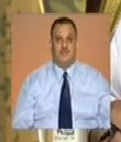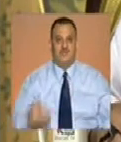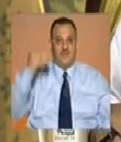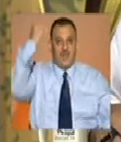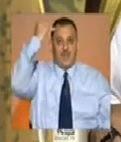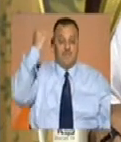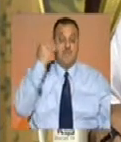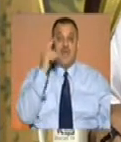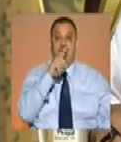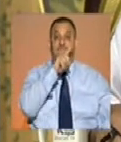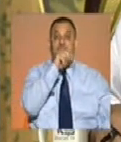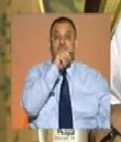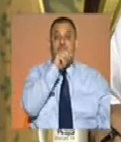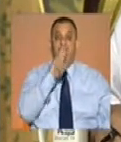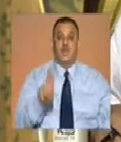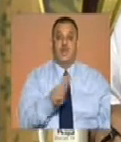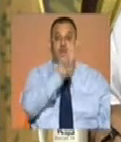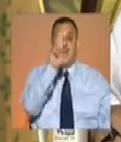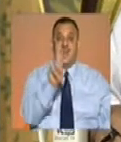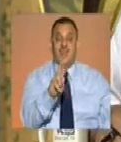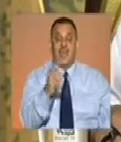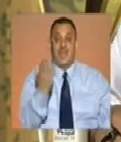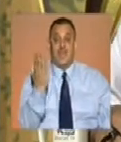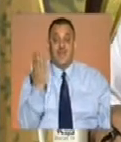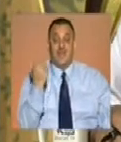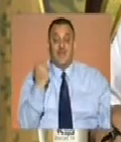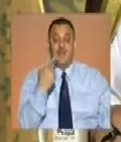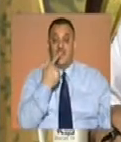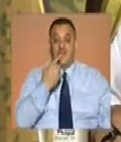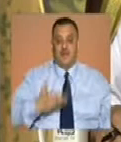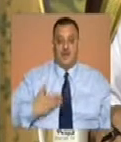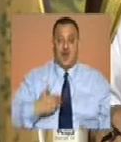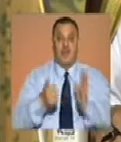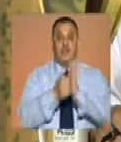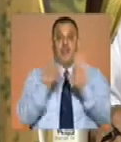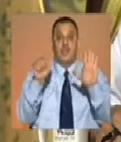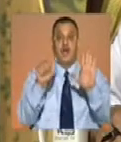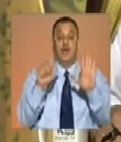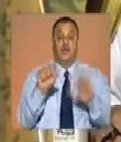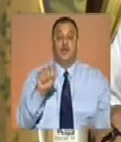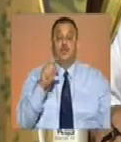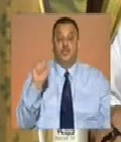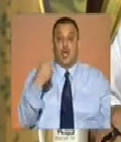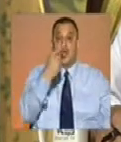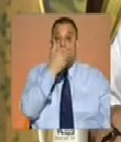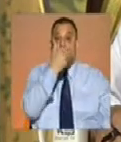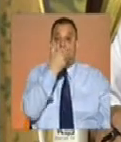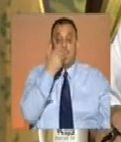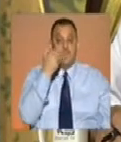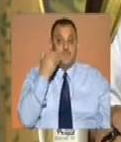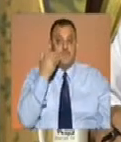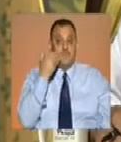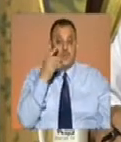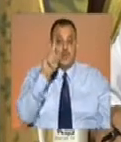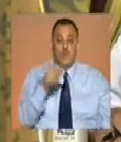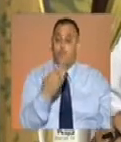نعيمة من فرنسا تقول بأن لما كان عمرها 16 سنة ودخل عليها رمضان في ما صامت